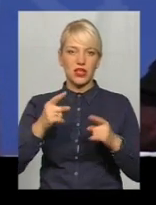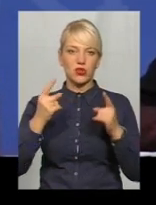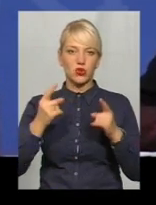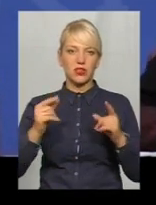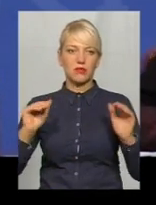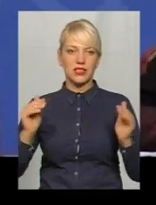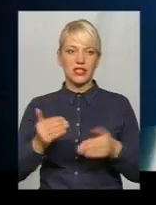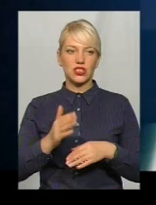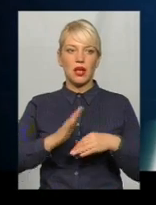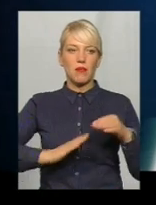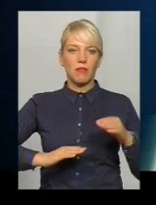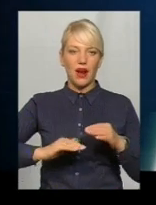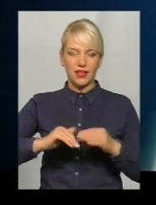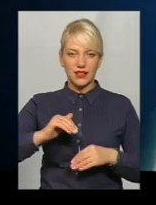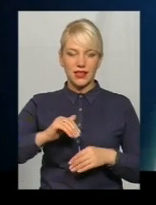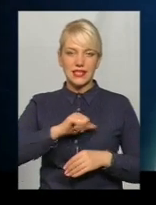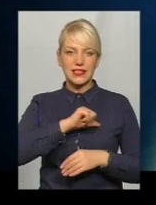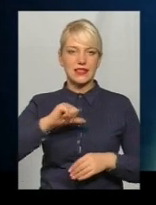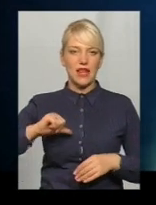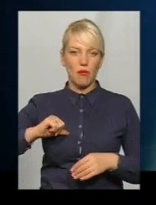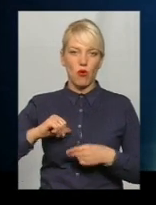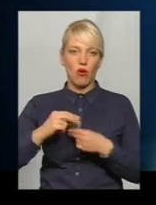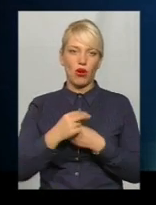практики самолікування.